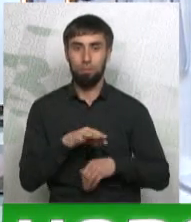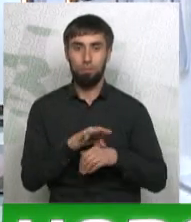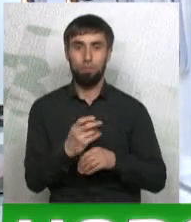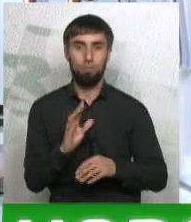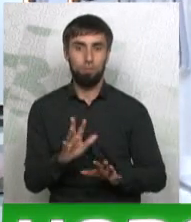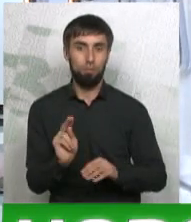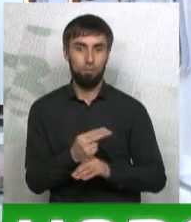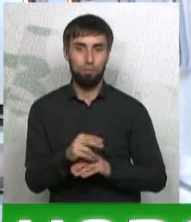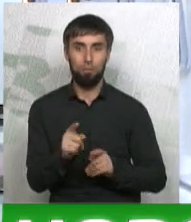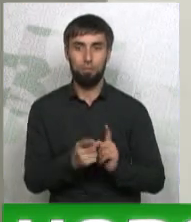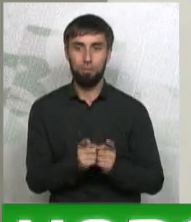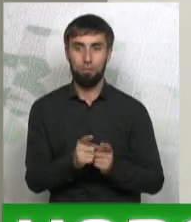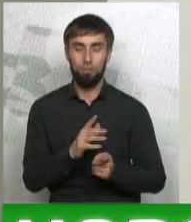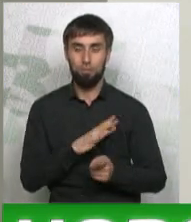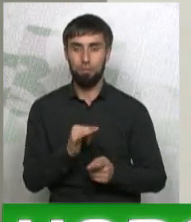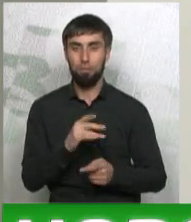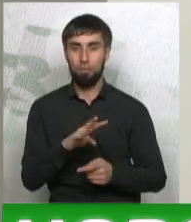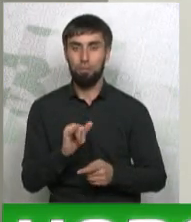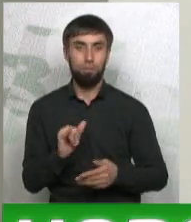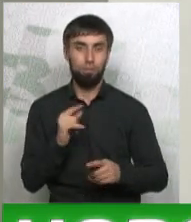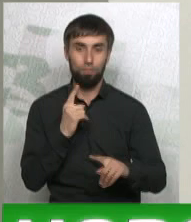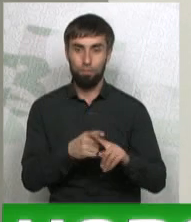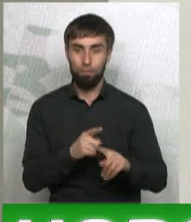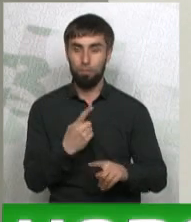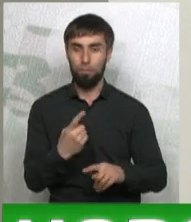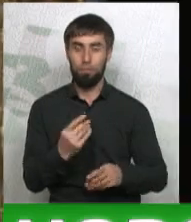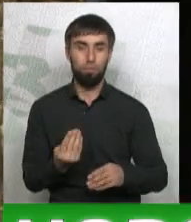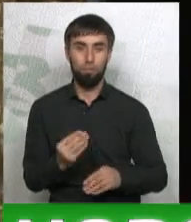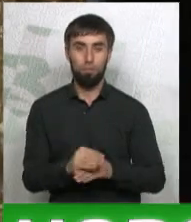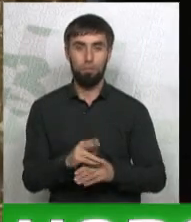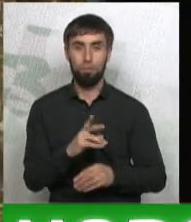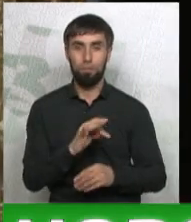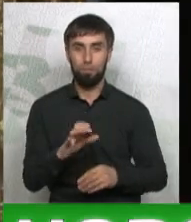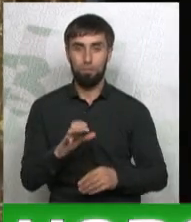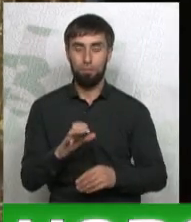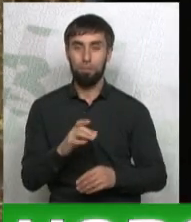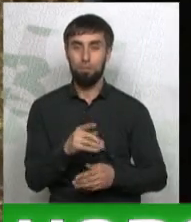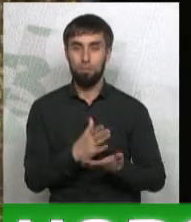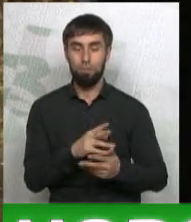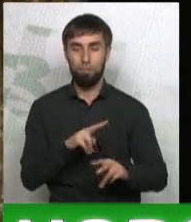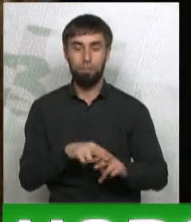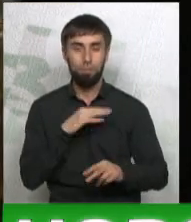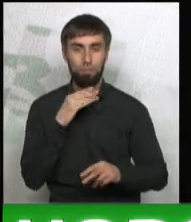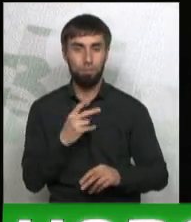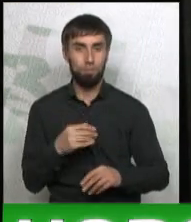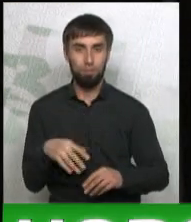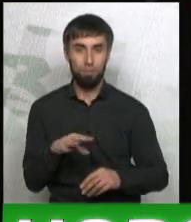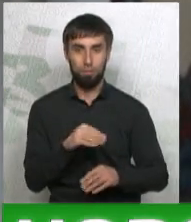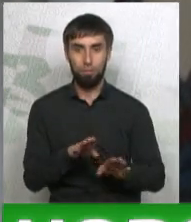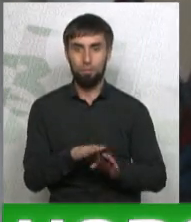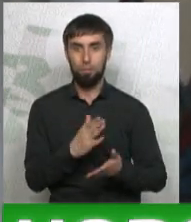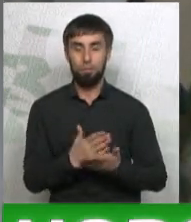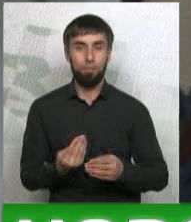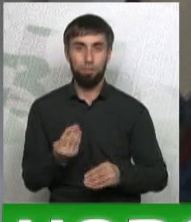просто ремонт, его реконструировали и к нему пристроили еще один дополнительный корпус. Здесь теперь места хватит на всех. Так